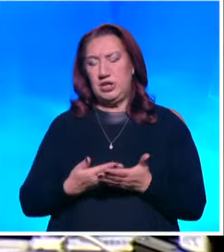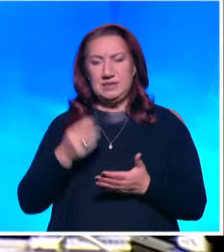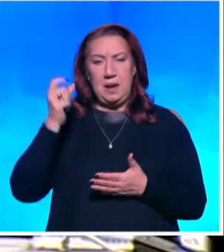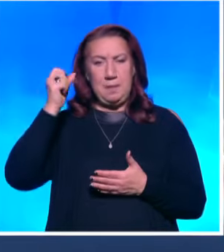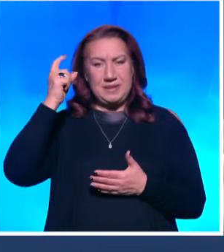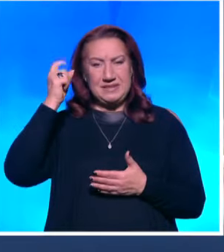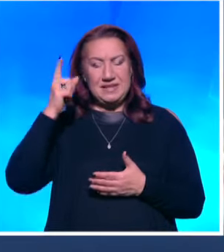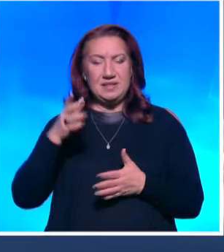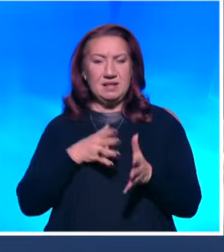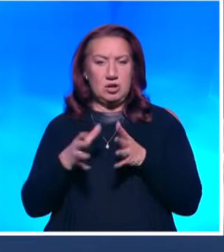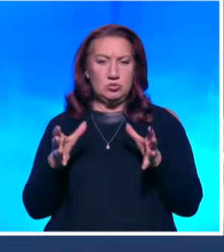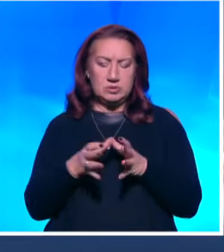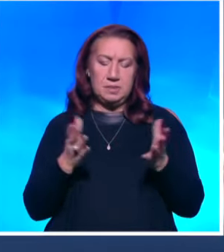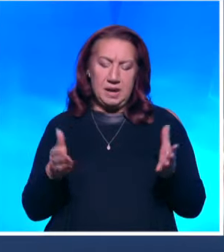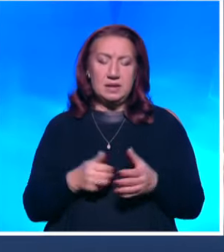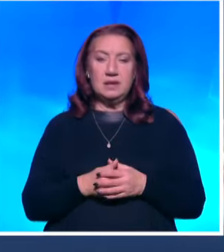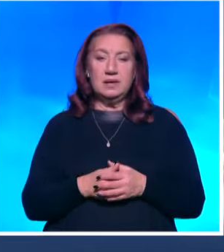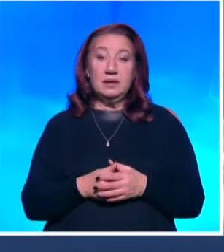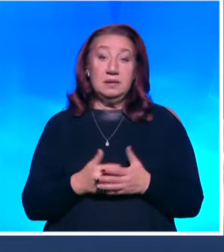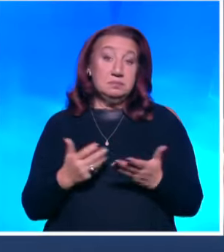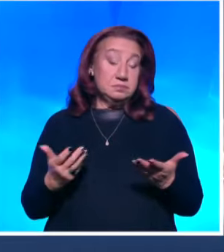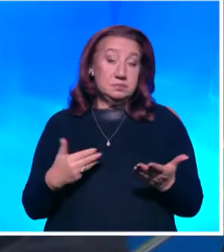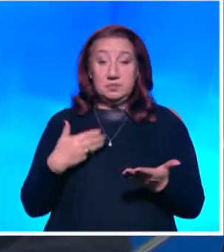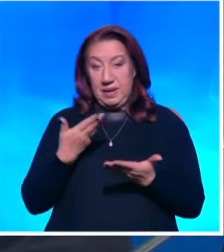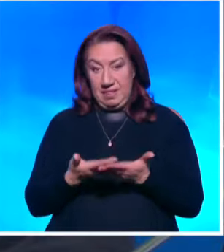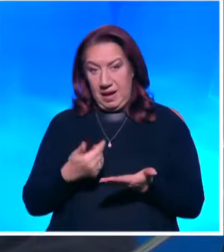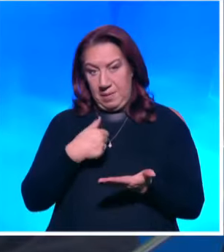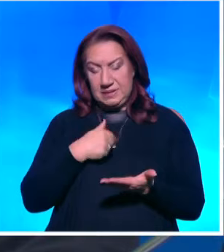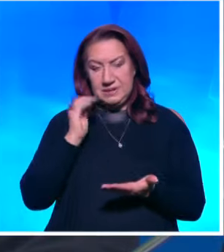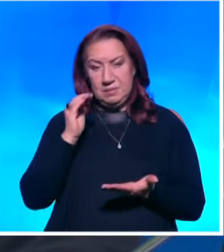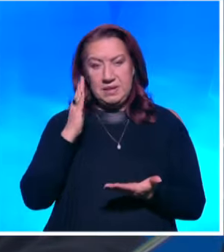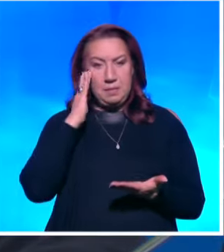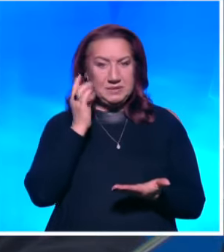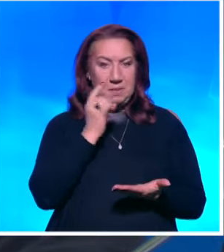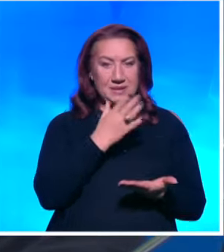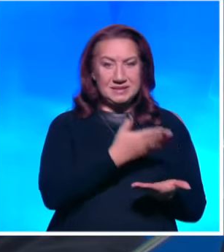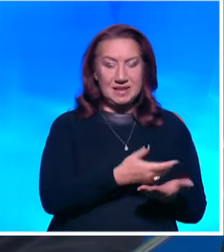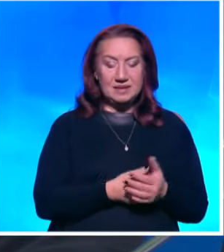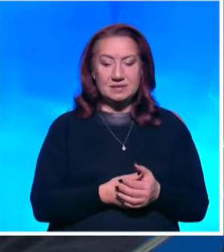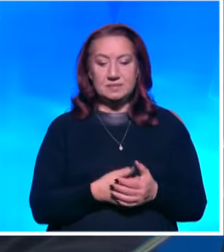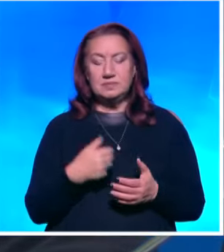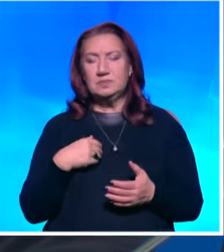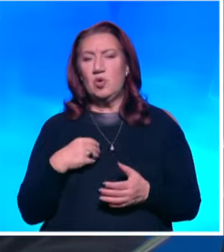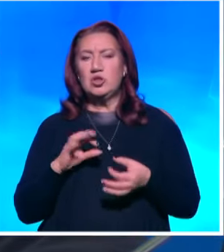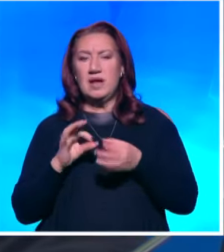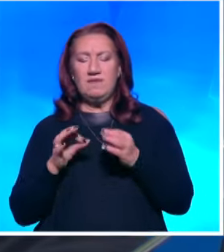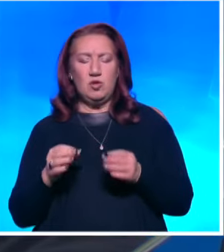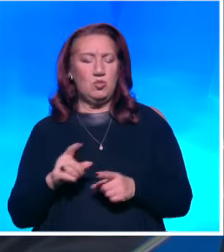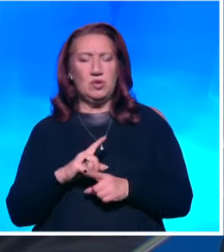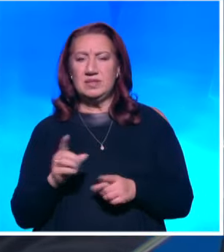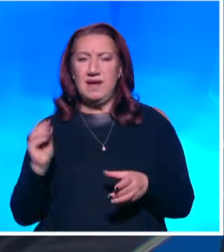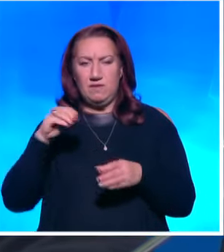не можем да отстъпим и затова му казах предлагам себе си моята формула изключва управление с пеевски